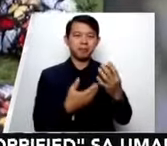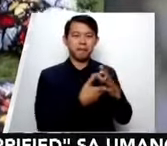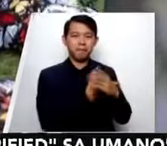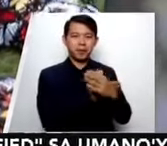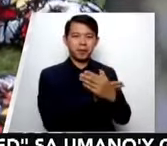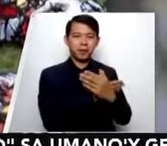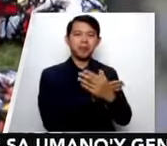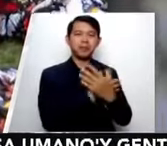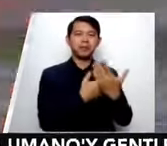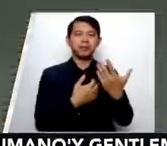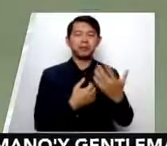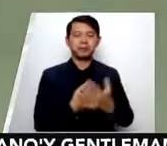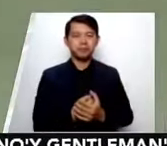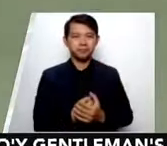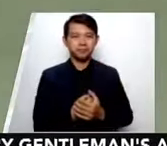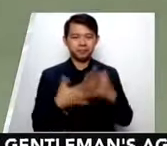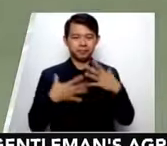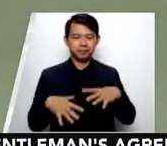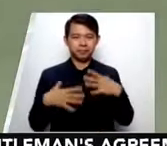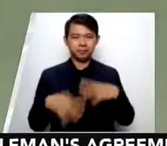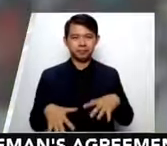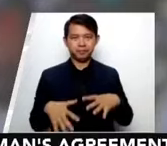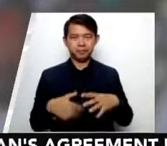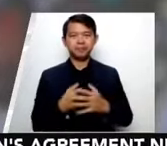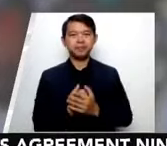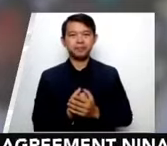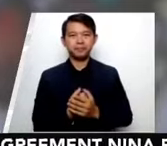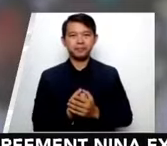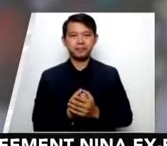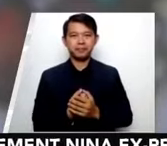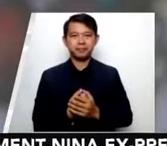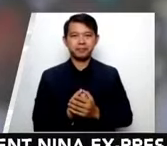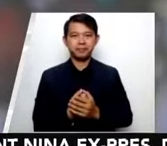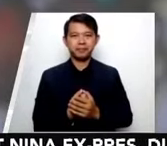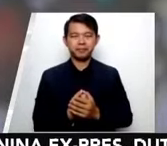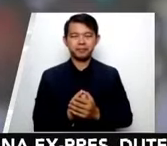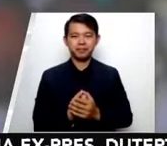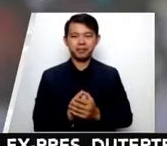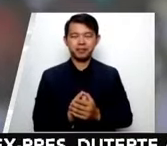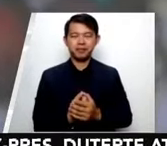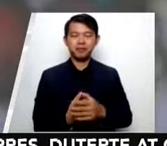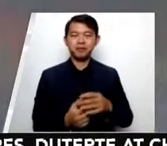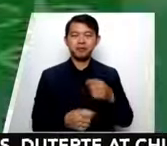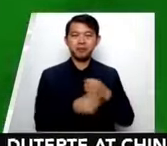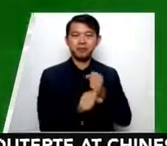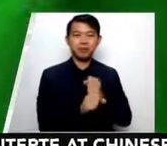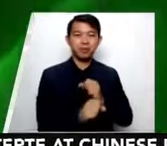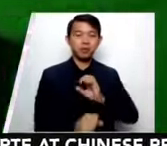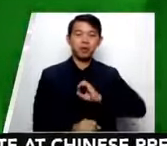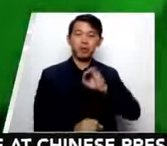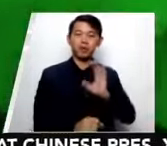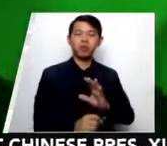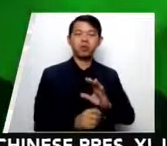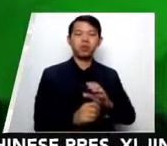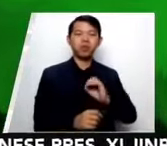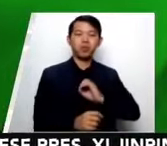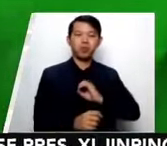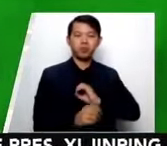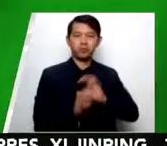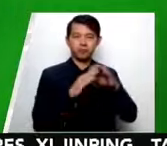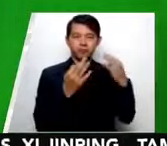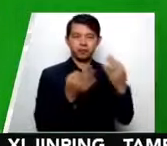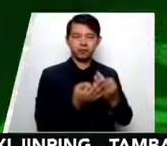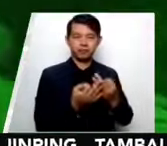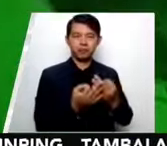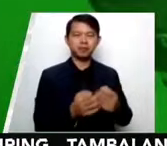for his prom made out of Love ng kanyang Fam this is how much I love my younger